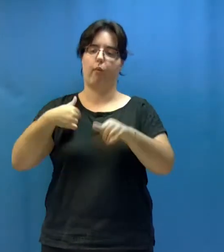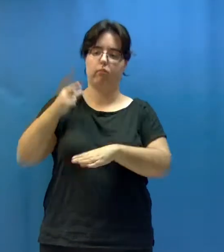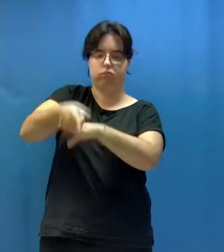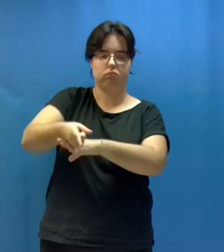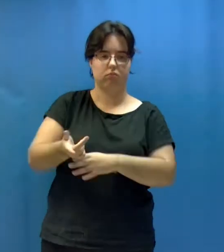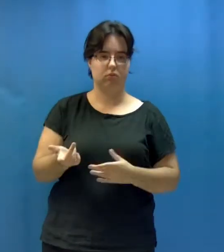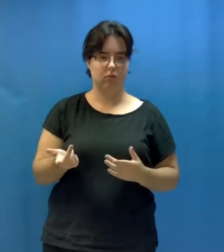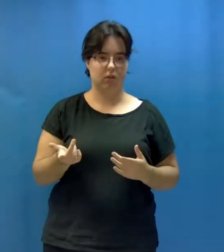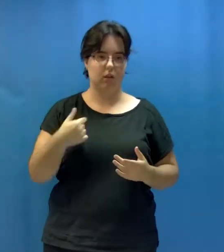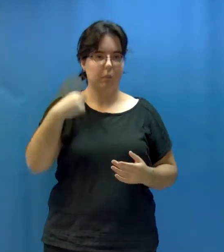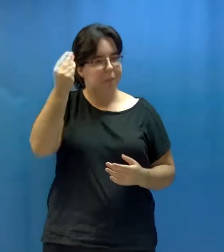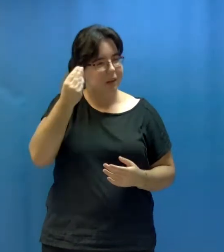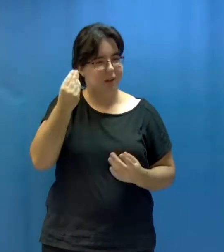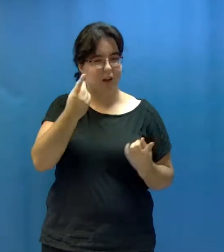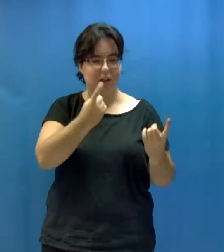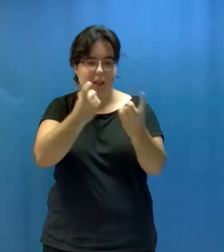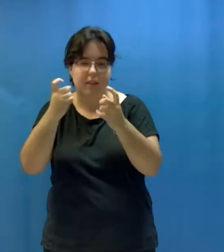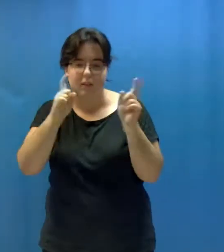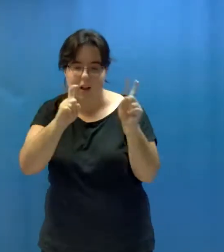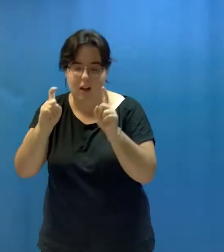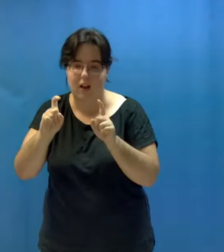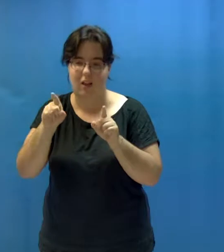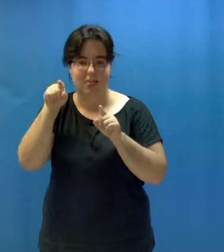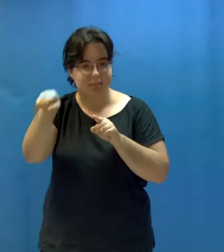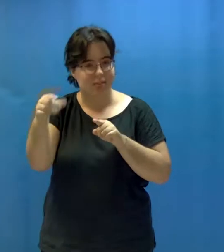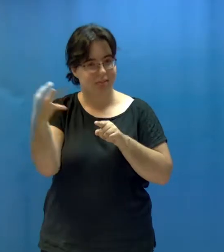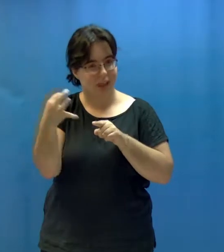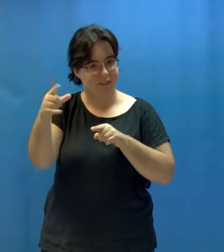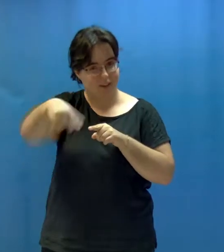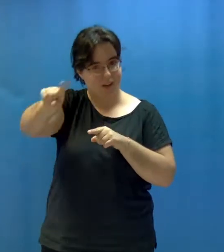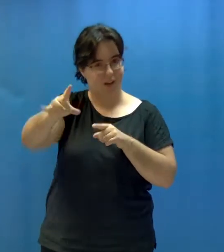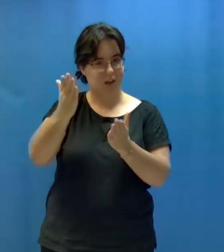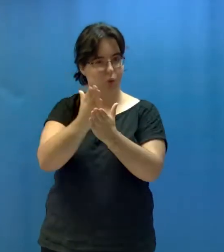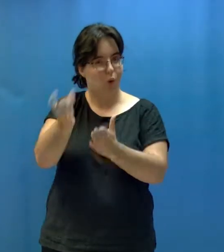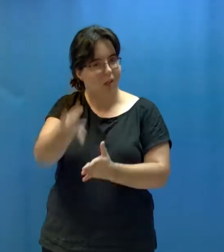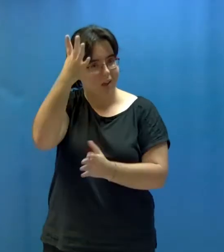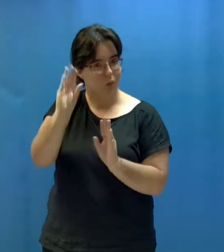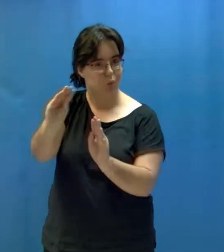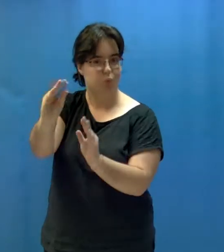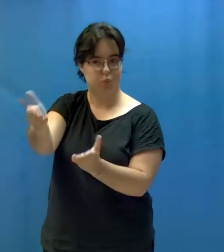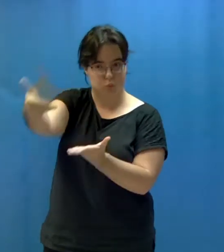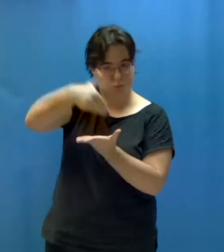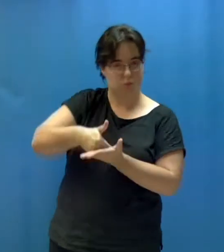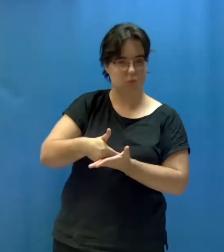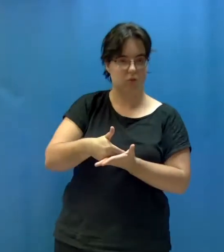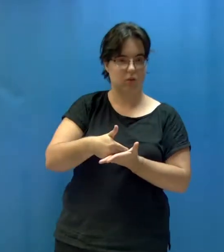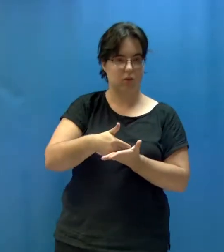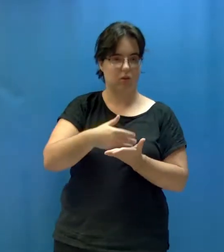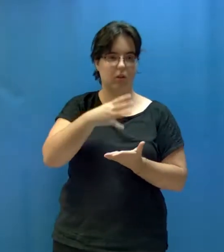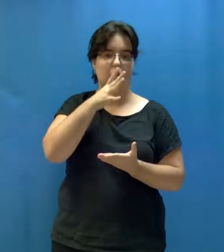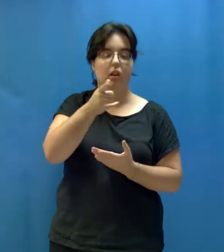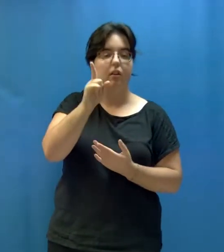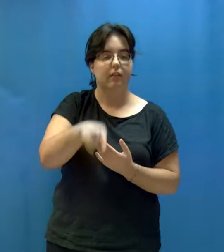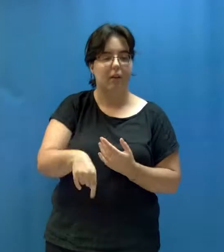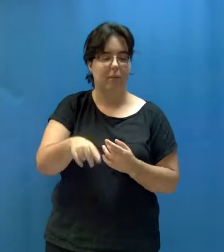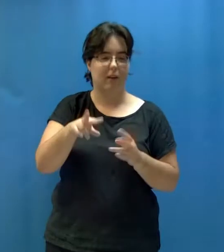que les necessitats de formació han de partir de les escoles i instituts i s'han d'emmarcar dins de la guia educativa de la regidoria